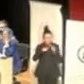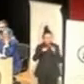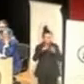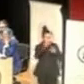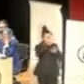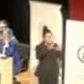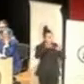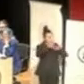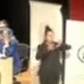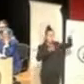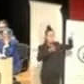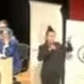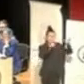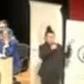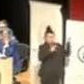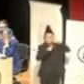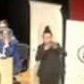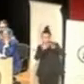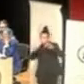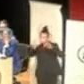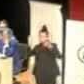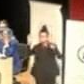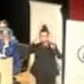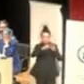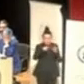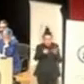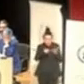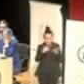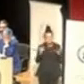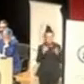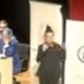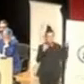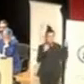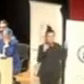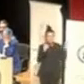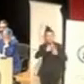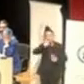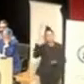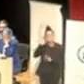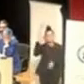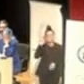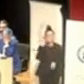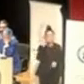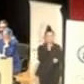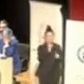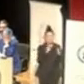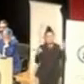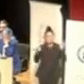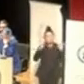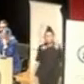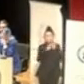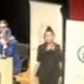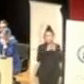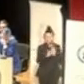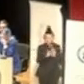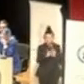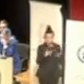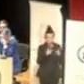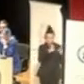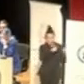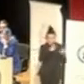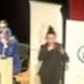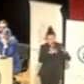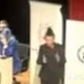Kazvin Denizi'ne kadar olan bölgede hüküm süren Harzem Devleti'nin başkentiydi. Şehir, Amuderya Nehri'nin doğu